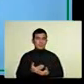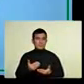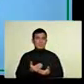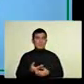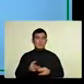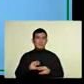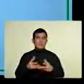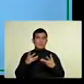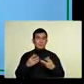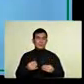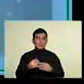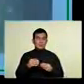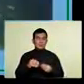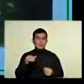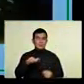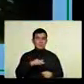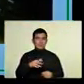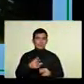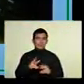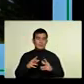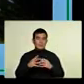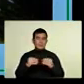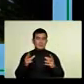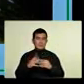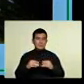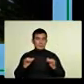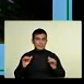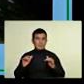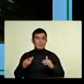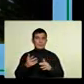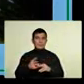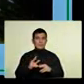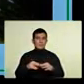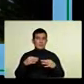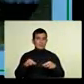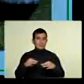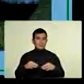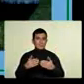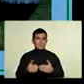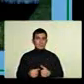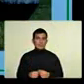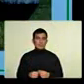хлопка мягкие тюки везут автомобили.